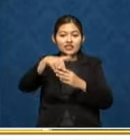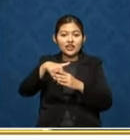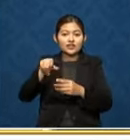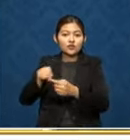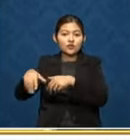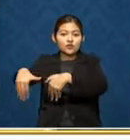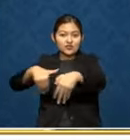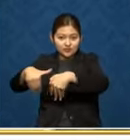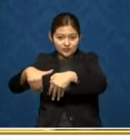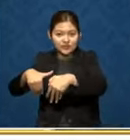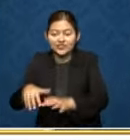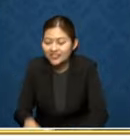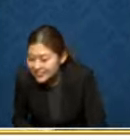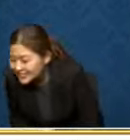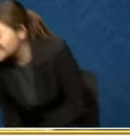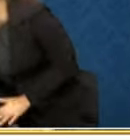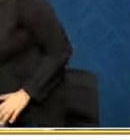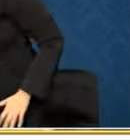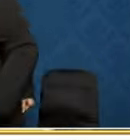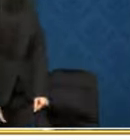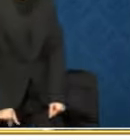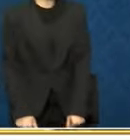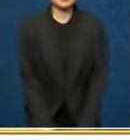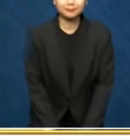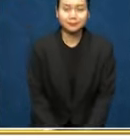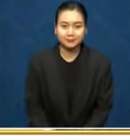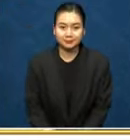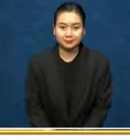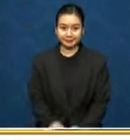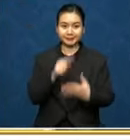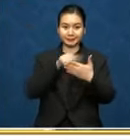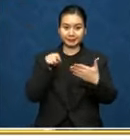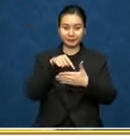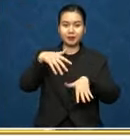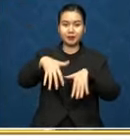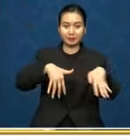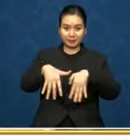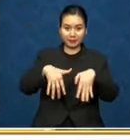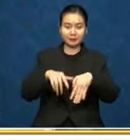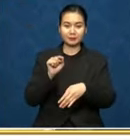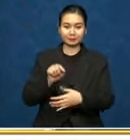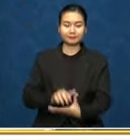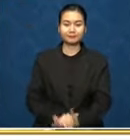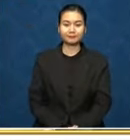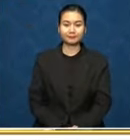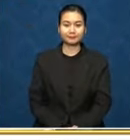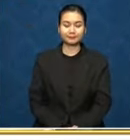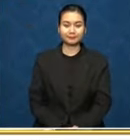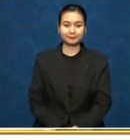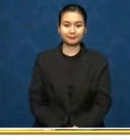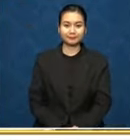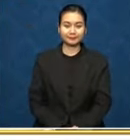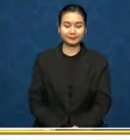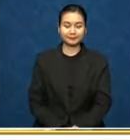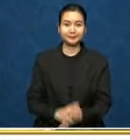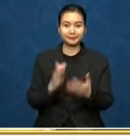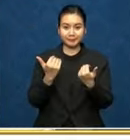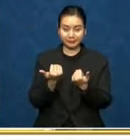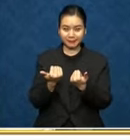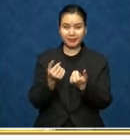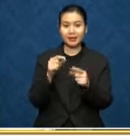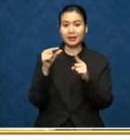ชนและผ่านการออกเสียงประชามติโดยประชาชนนอกจากนี้ในคำ